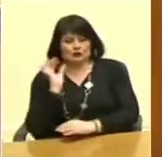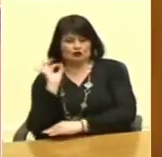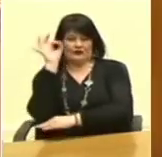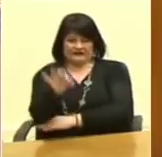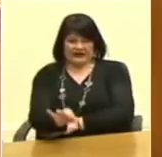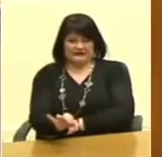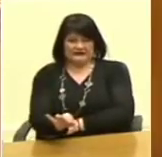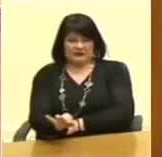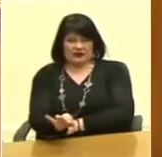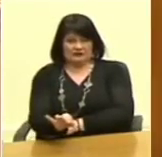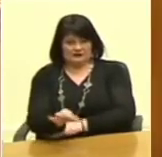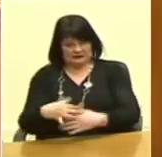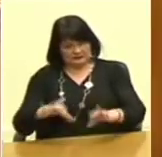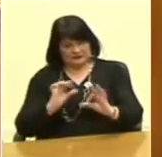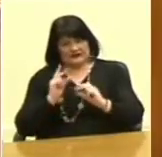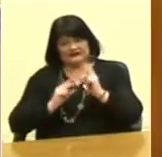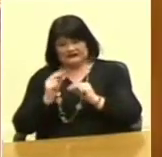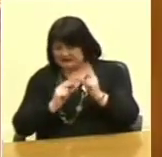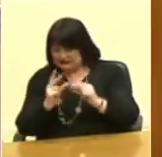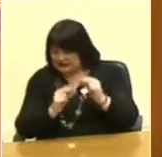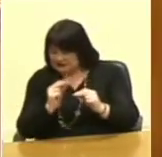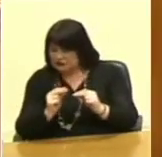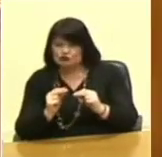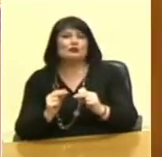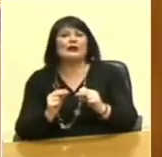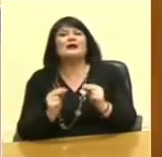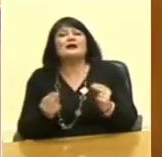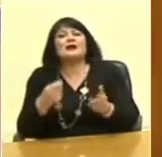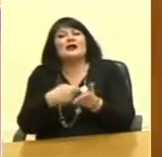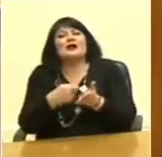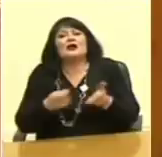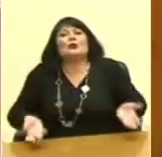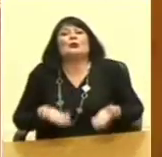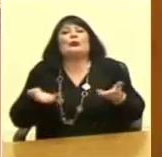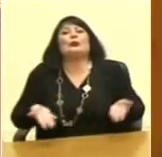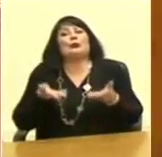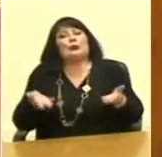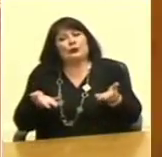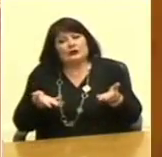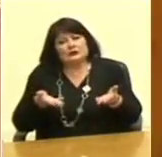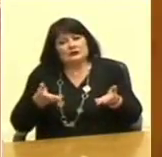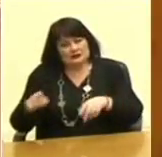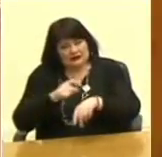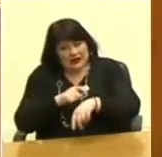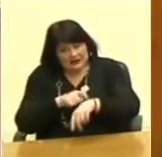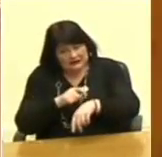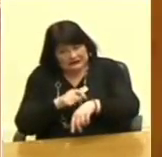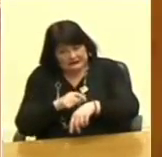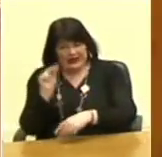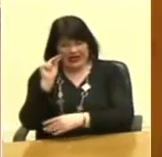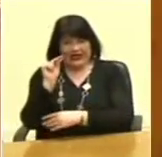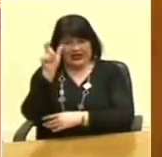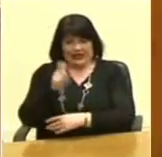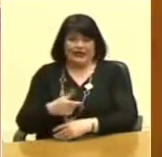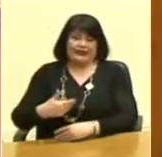μπορούμε να αρχίσουμε να συζητάμε ακόμα και για φορολογικές ελαφρύνσεις τώρα, από αυτές που εσείς υπόσχεστε να υλοποιήσετε,